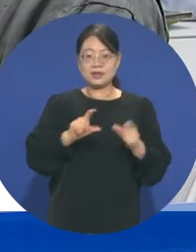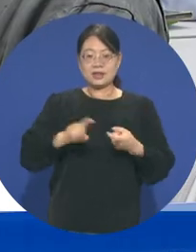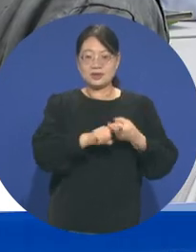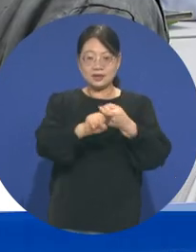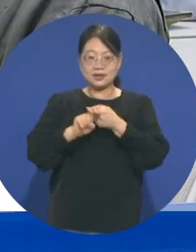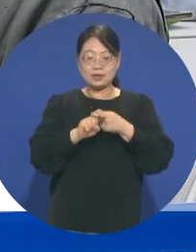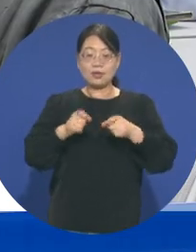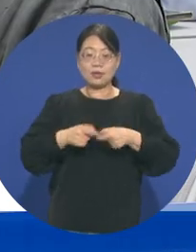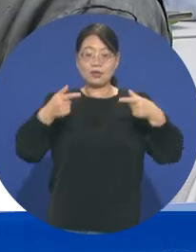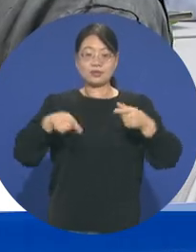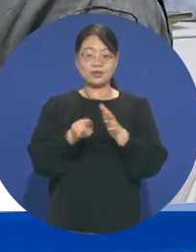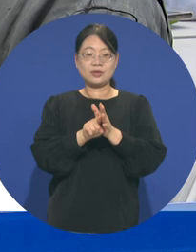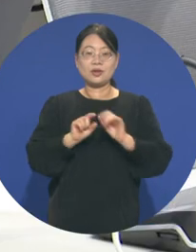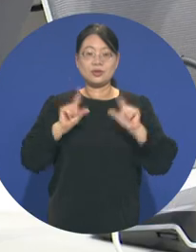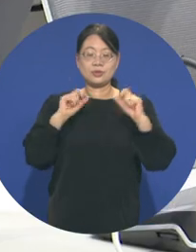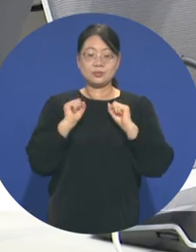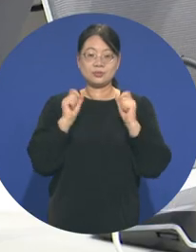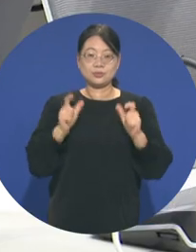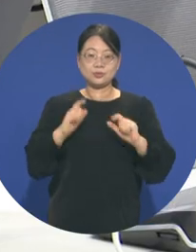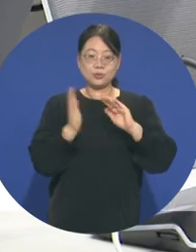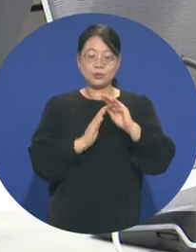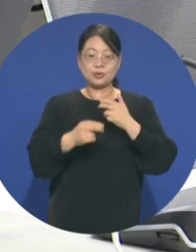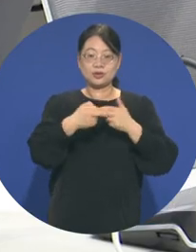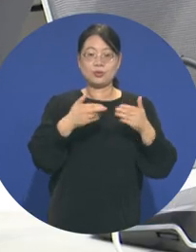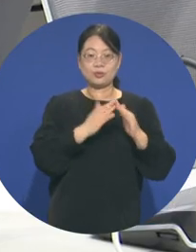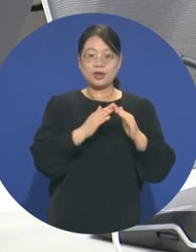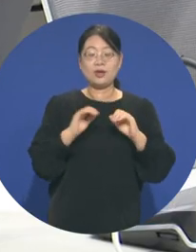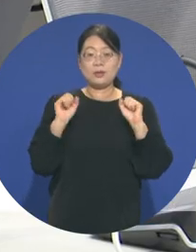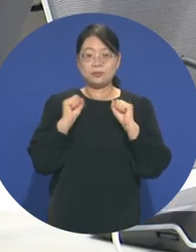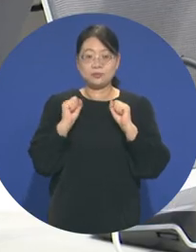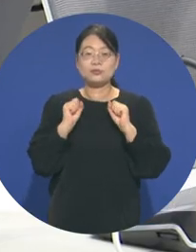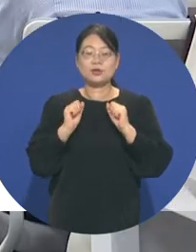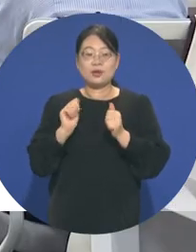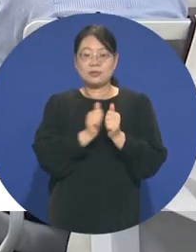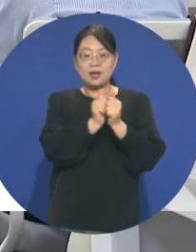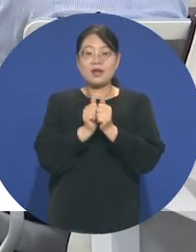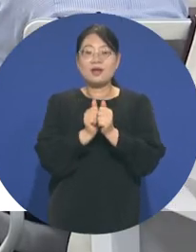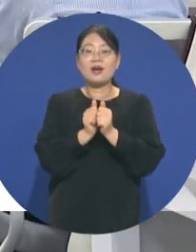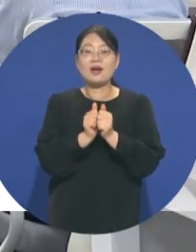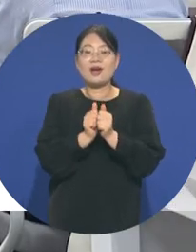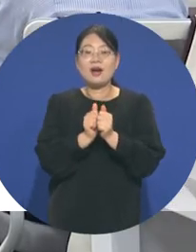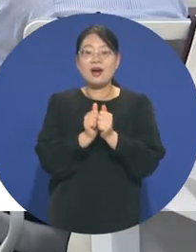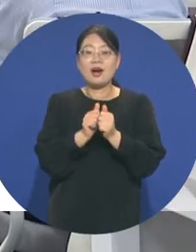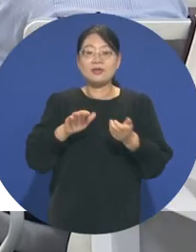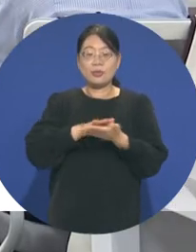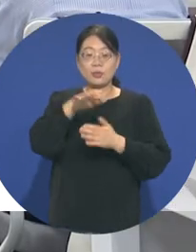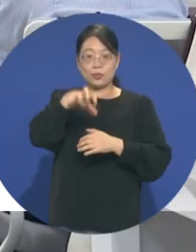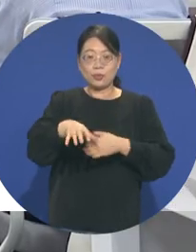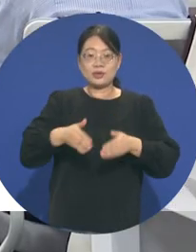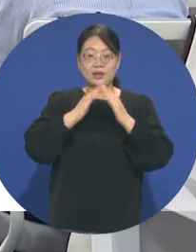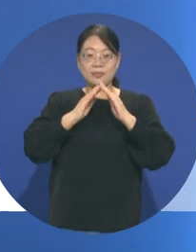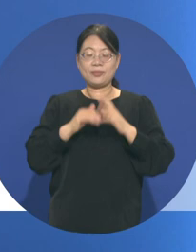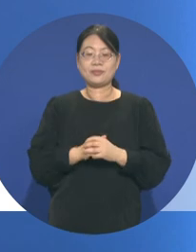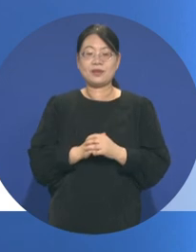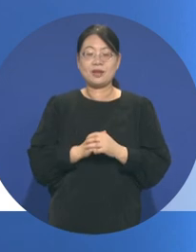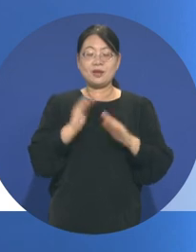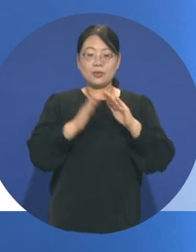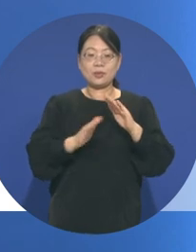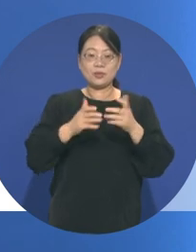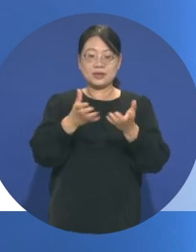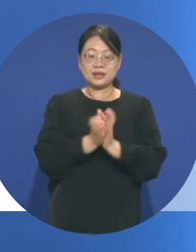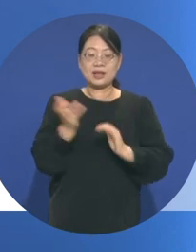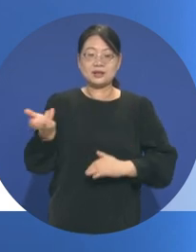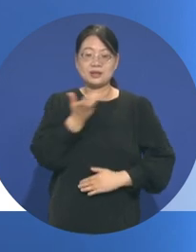생활인프라 확충 차원에서 동북부 공공 의료원과 북부권역 반려동물 테마파크 건설을 추진합니다 공공기관